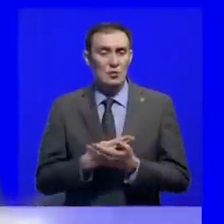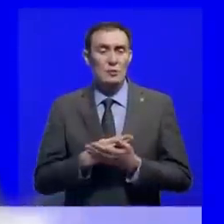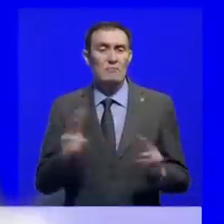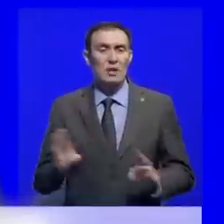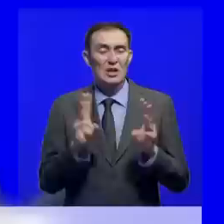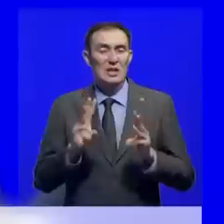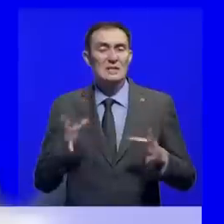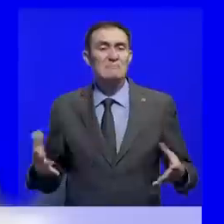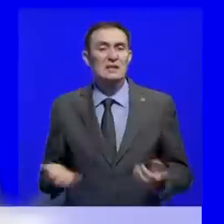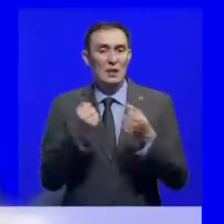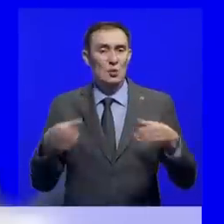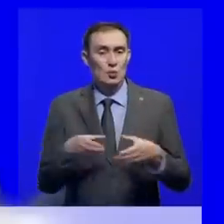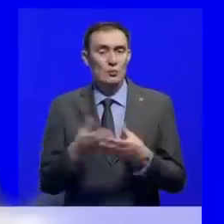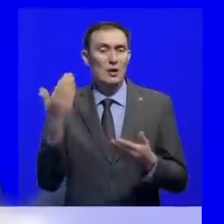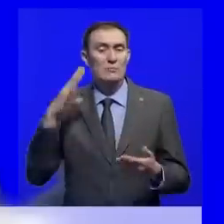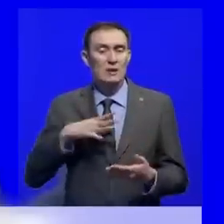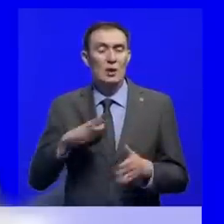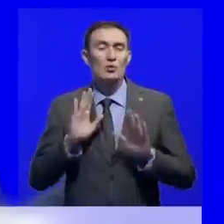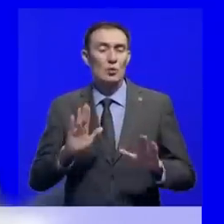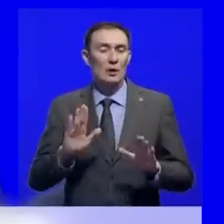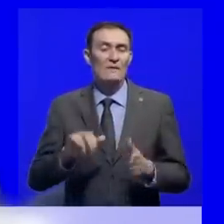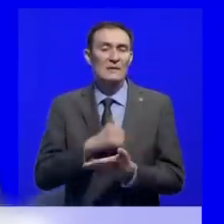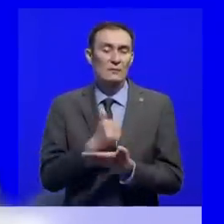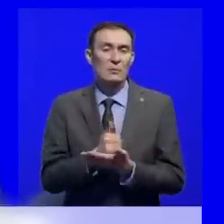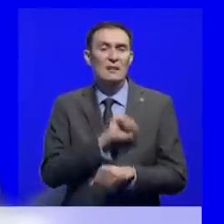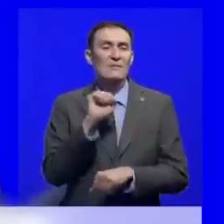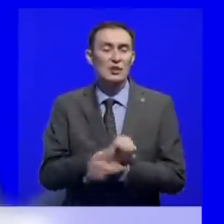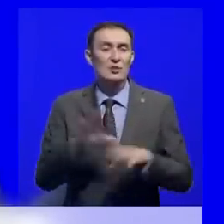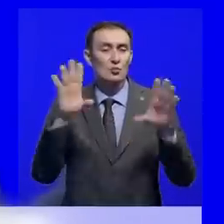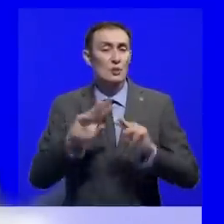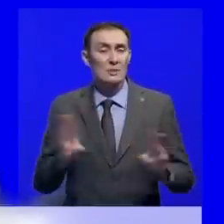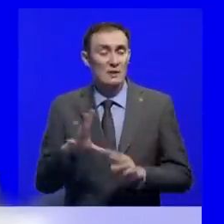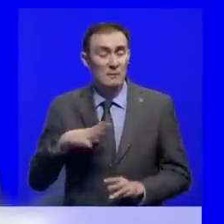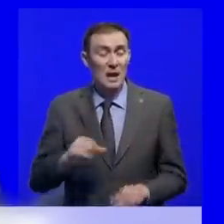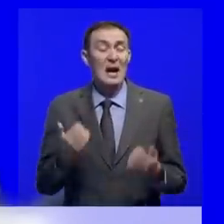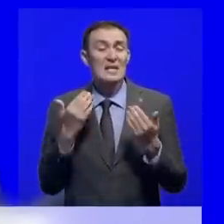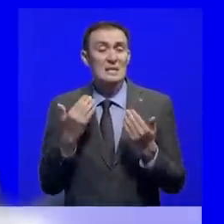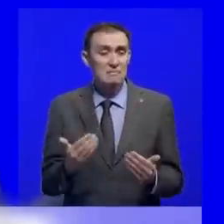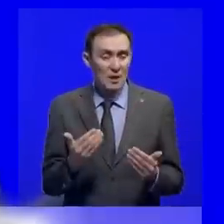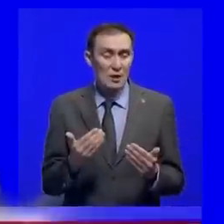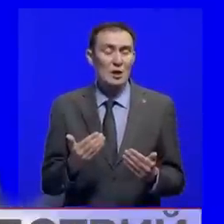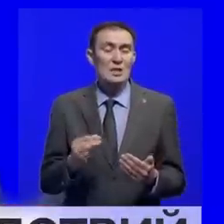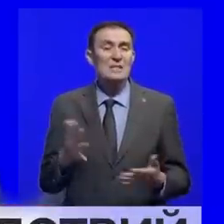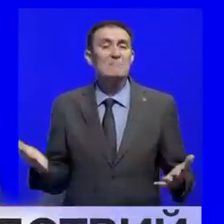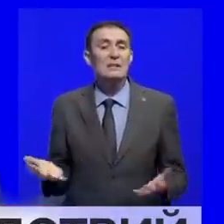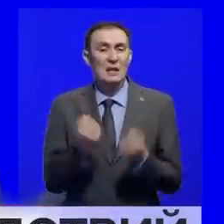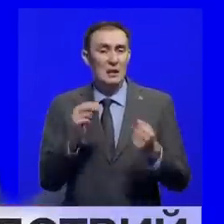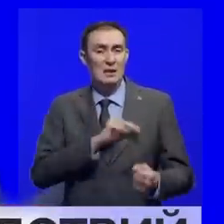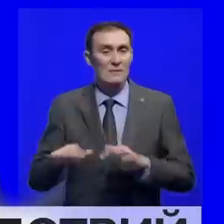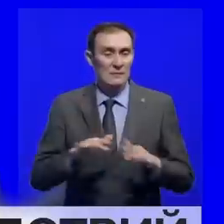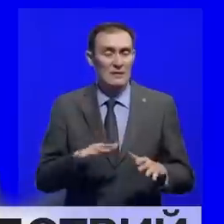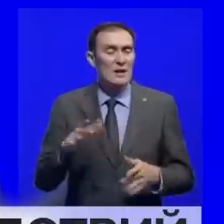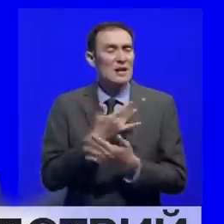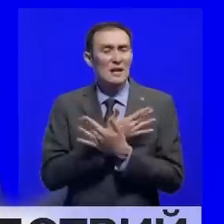пожарно-спасательную группу в прошлом она занималась в основном предотвращением и тушением пожаров Теперь же берет на себя спасательные задачи